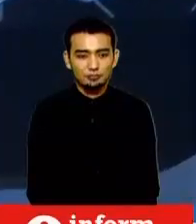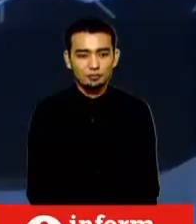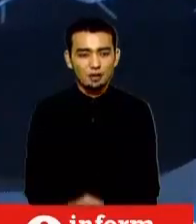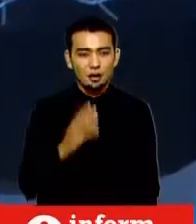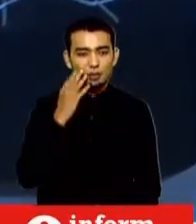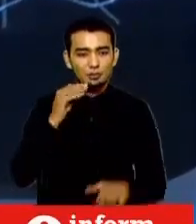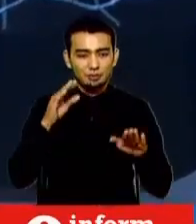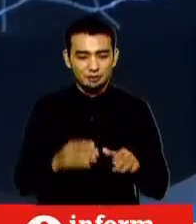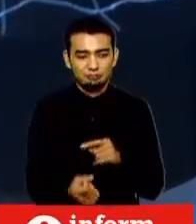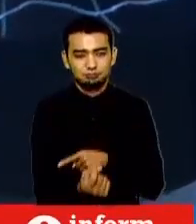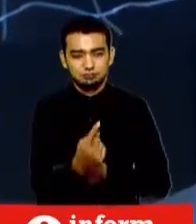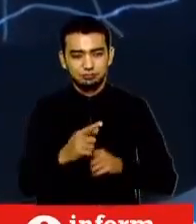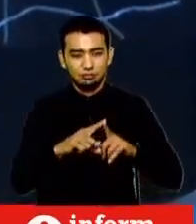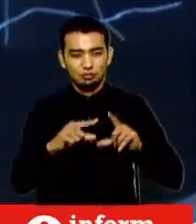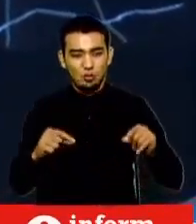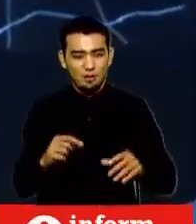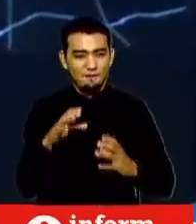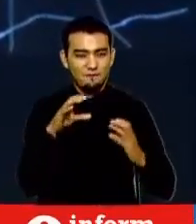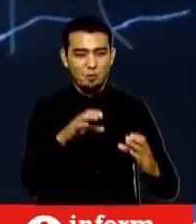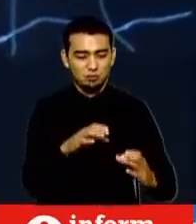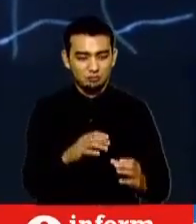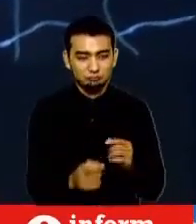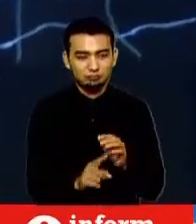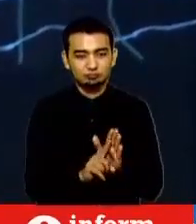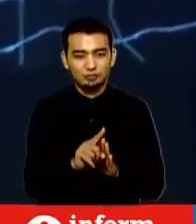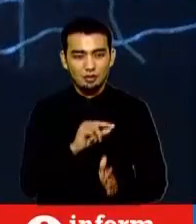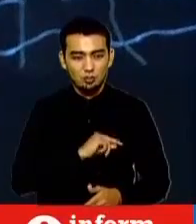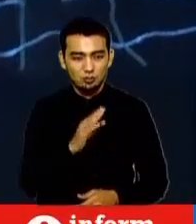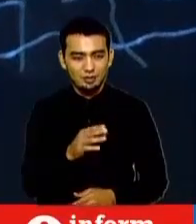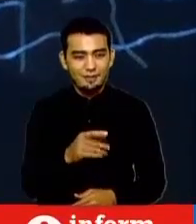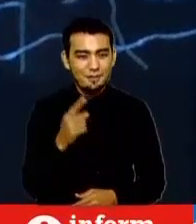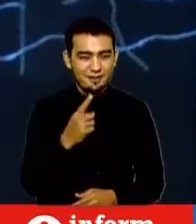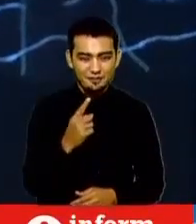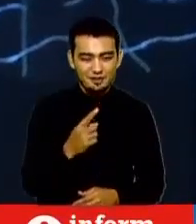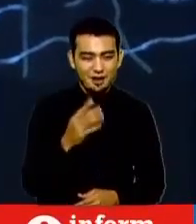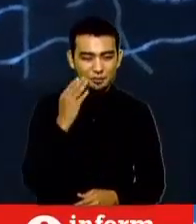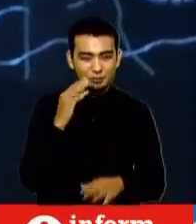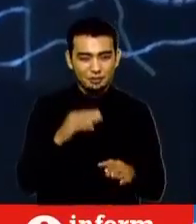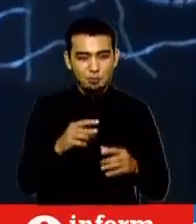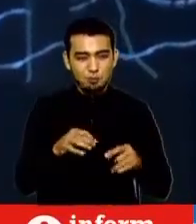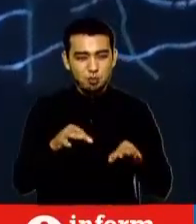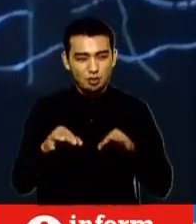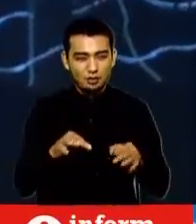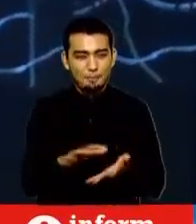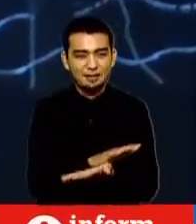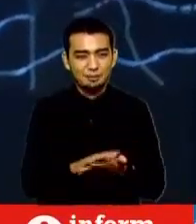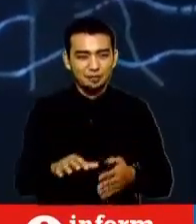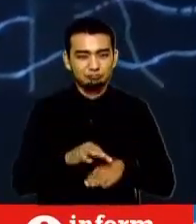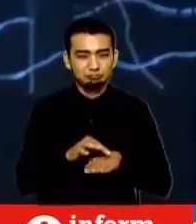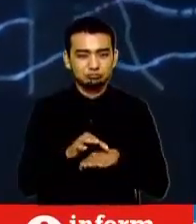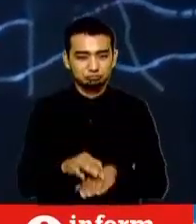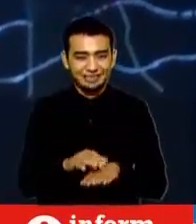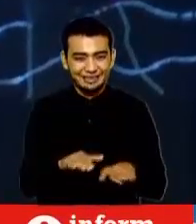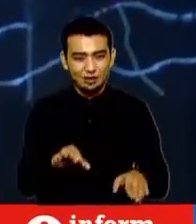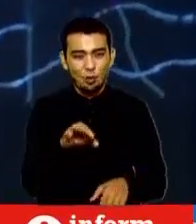В Алматы появятся школьные автобусы. Впервые в мегаполисе внедрят масштабный проект по бесплатной перевозке детей